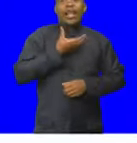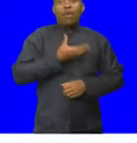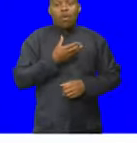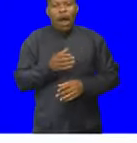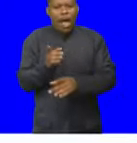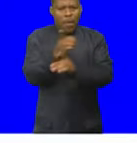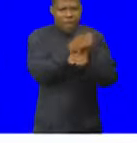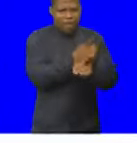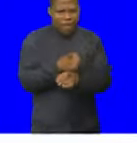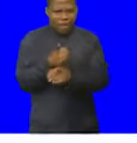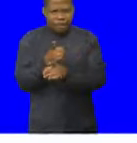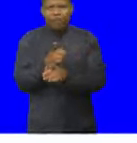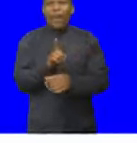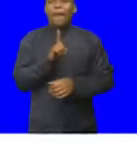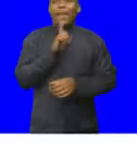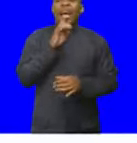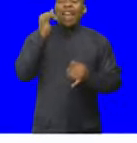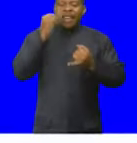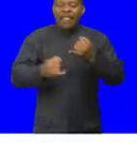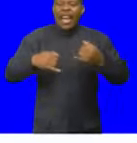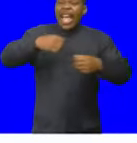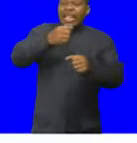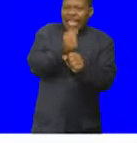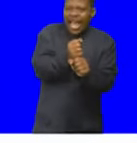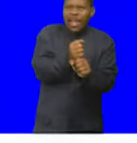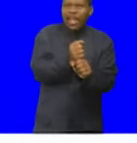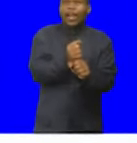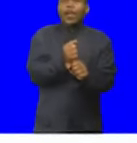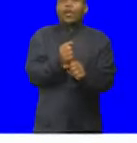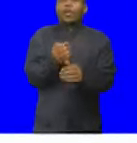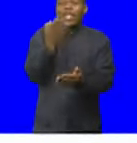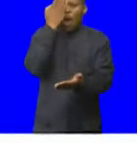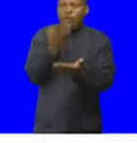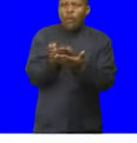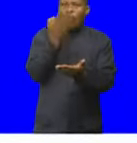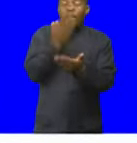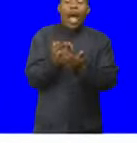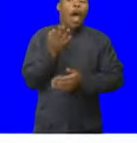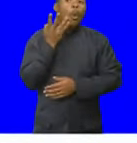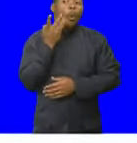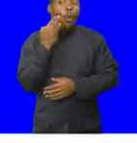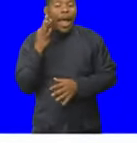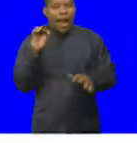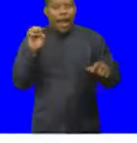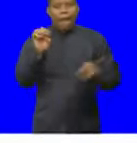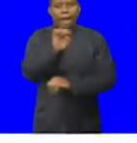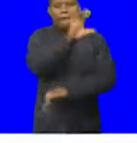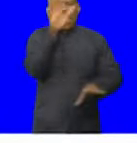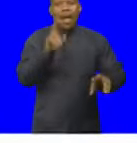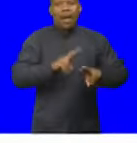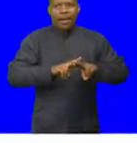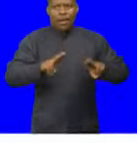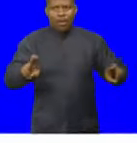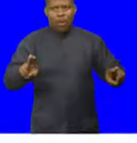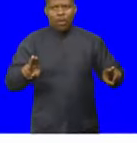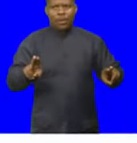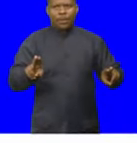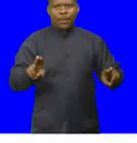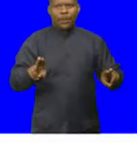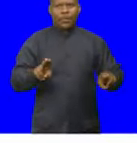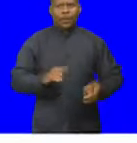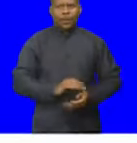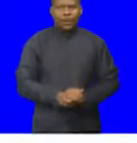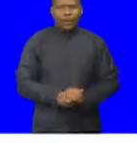egumeni noko tiphumethe singakabeki ukuthi litiko letemafa litawubuya nini kuyawufundzisa ngalomthetho